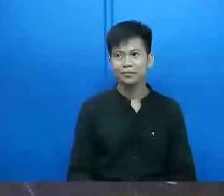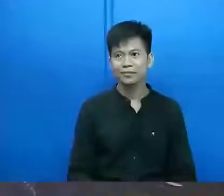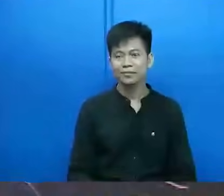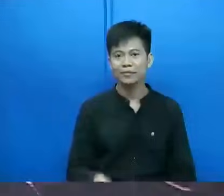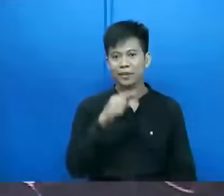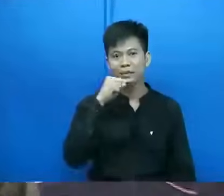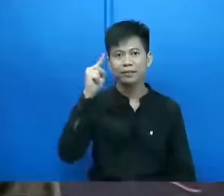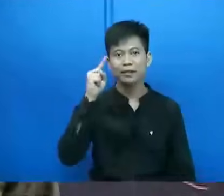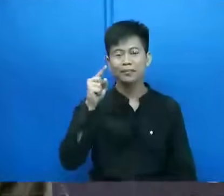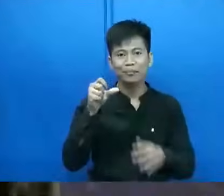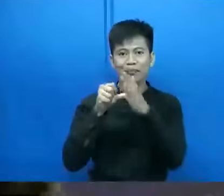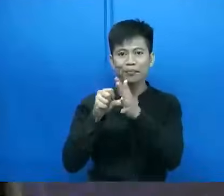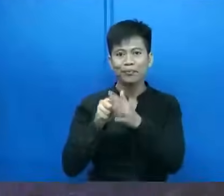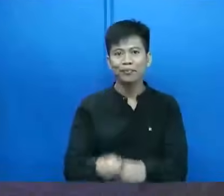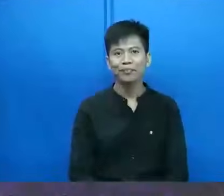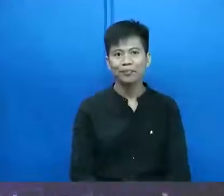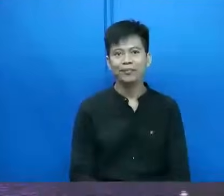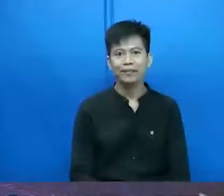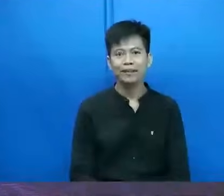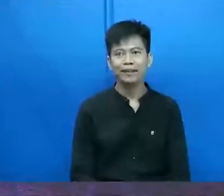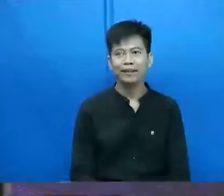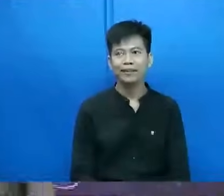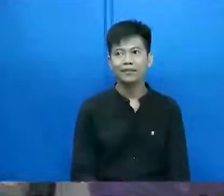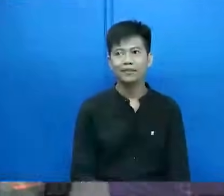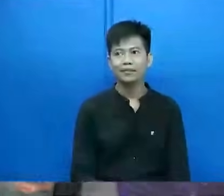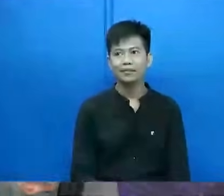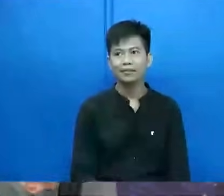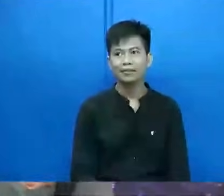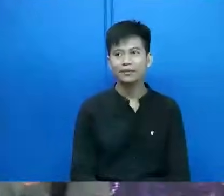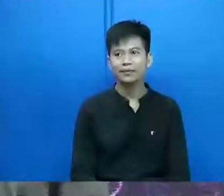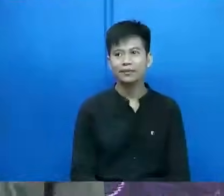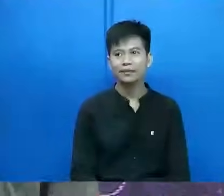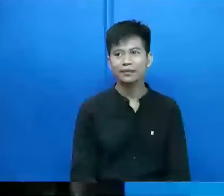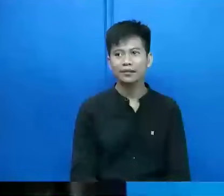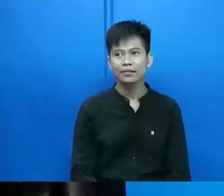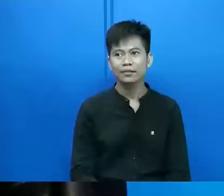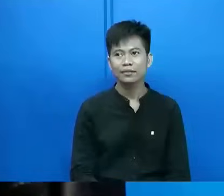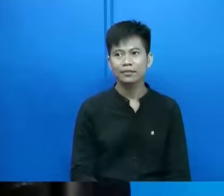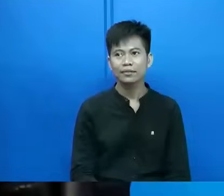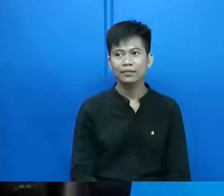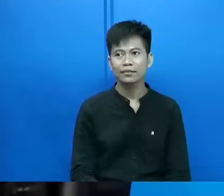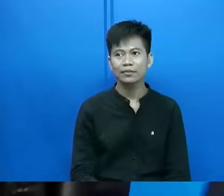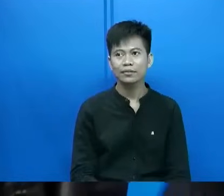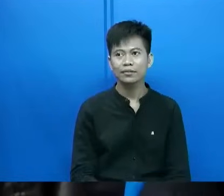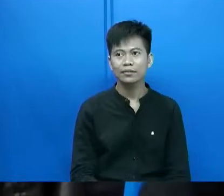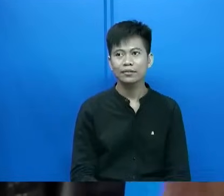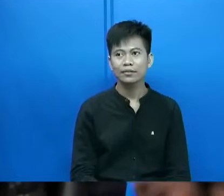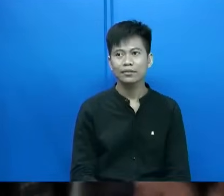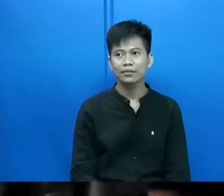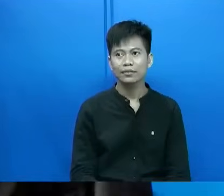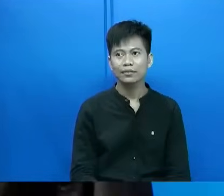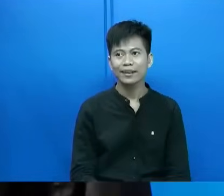Bismillah, tolong. Ya inna lil muttaqina mafaza. Hadaiqu wa anaba.